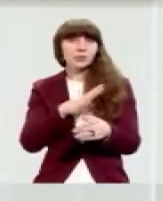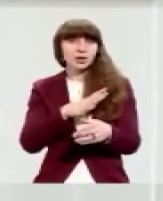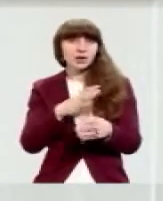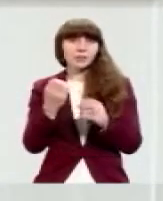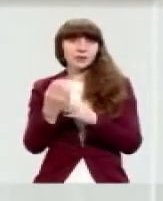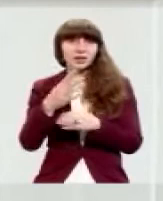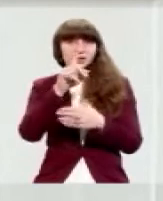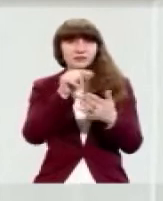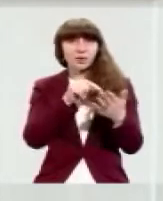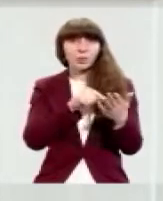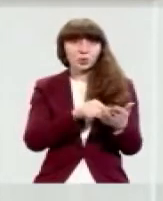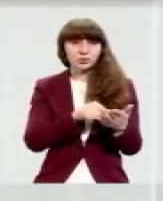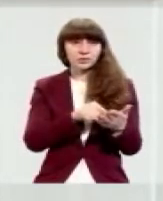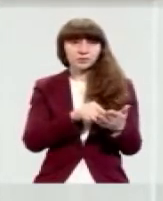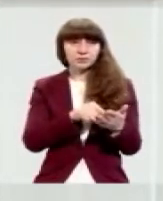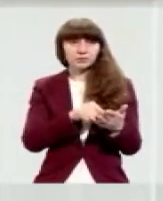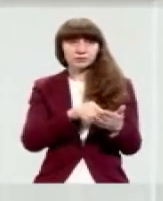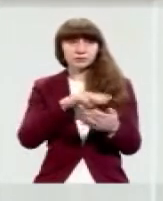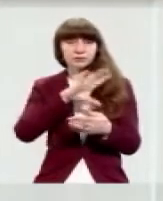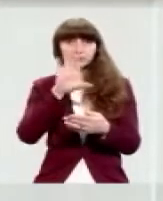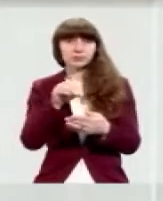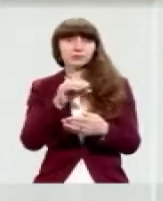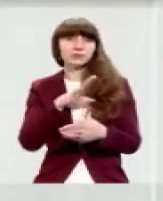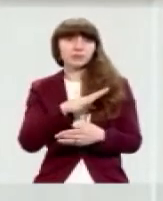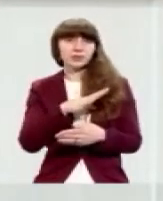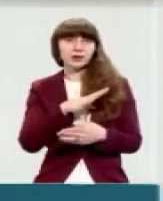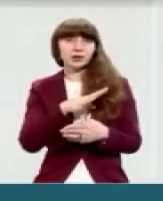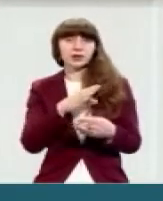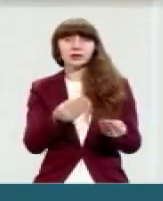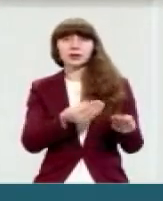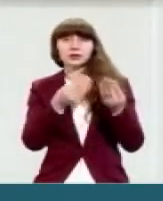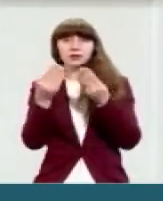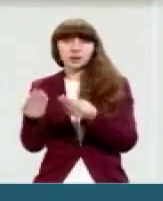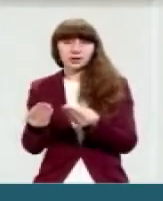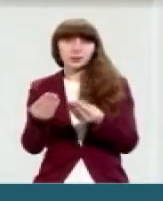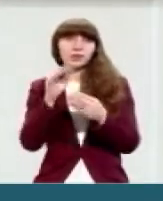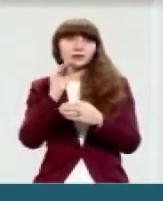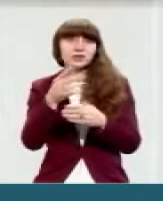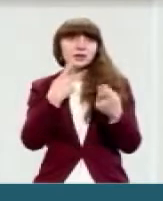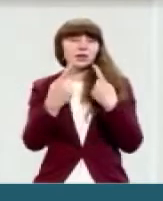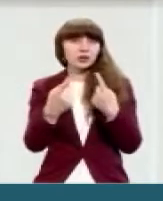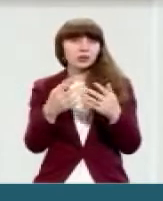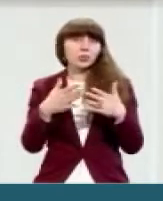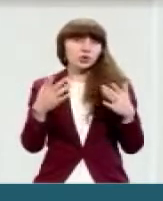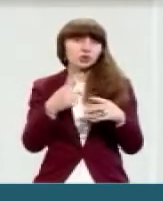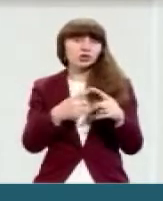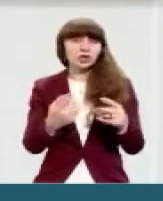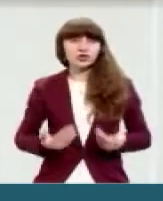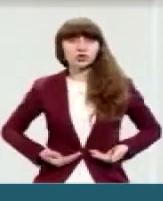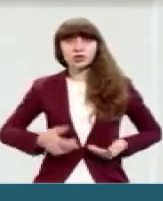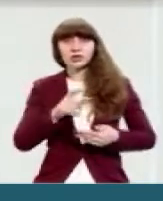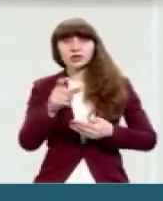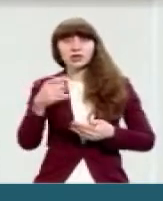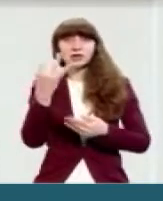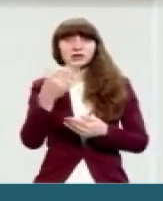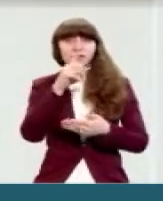түсіп, барлығына кәсіби кеңес берілді. Көп жағдайда облыс тұрғындары жер қатынастары, жер учаскесіне мемлекеттік актін ауыстыру, құқық